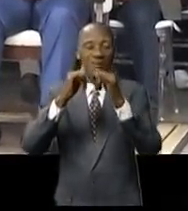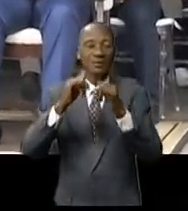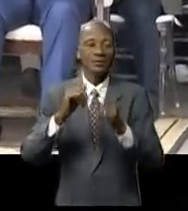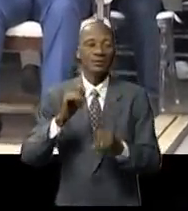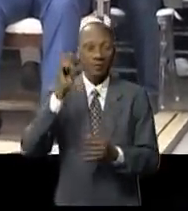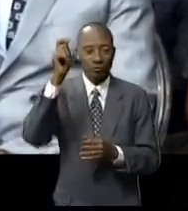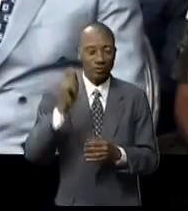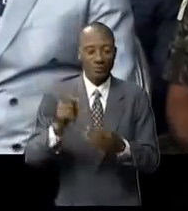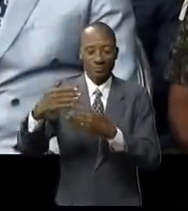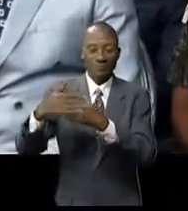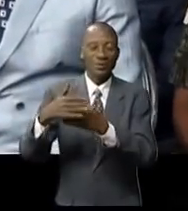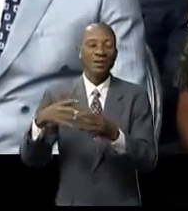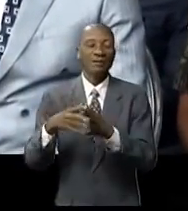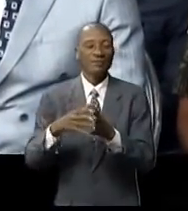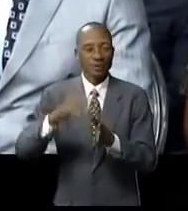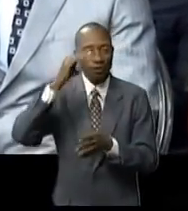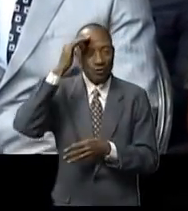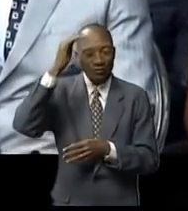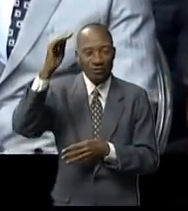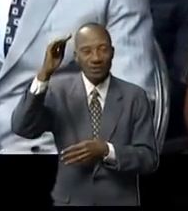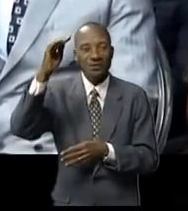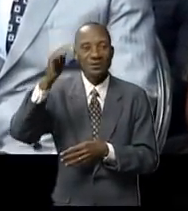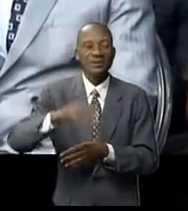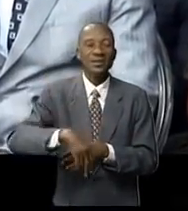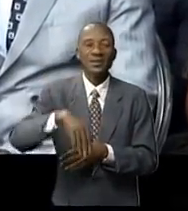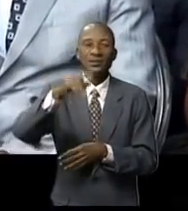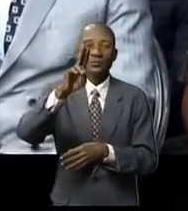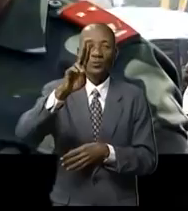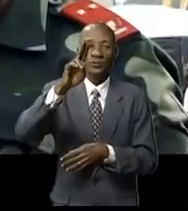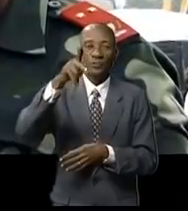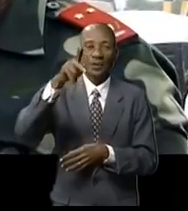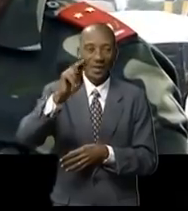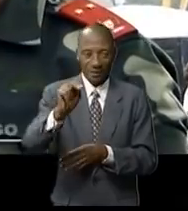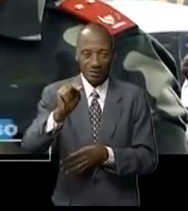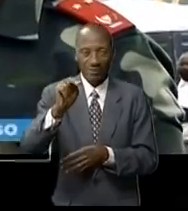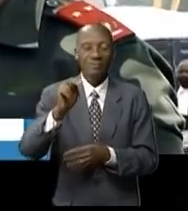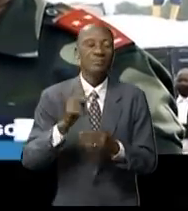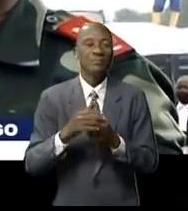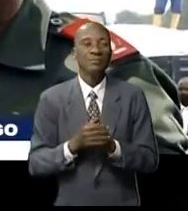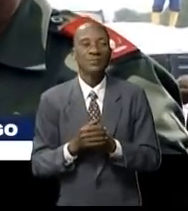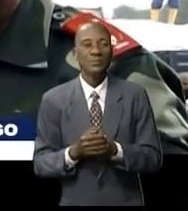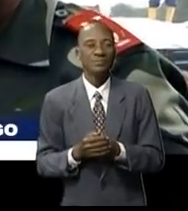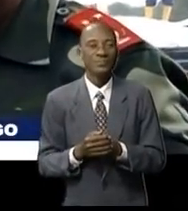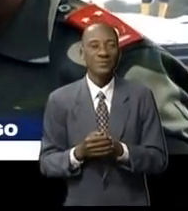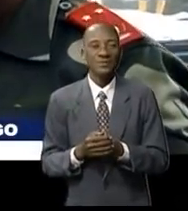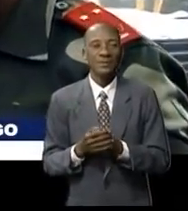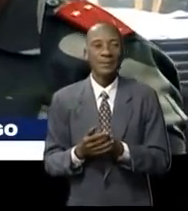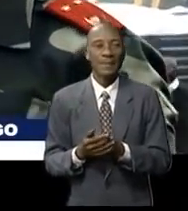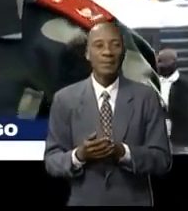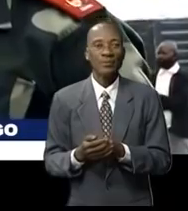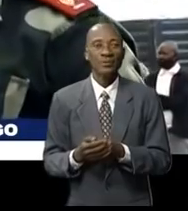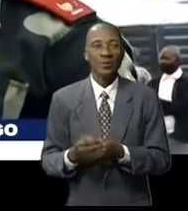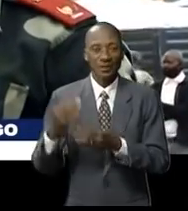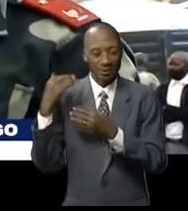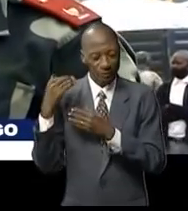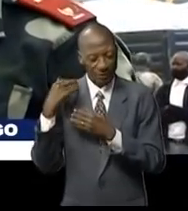production agricole, le service national est passé d'une production de 0 tonnes de maïs en 2018, contre